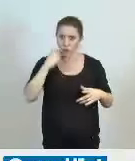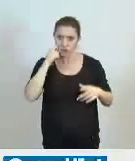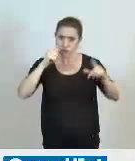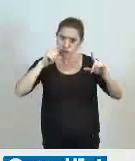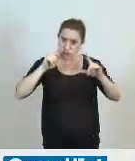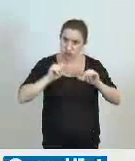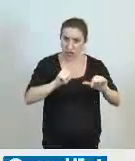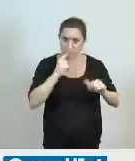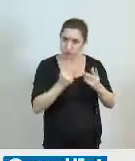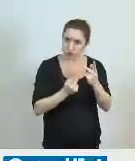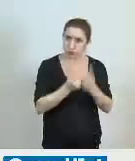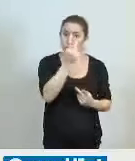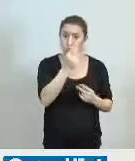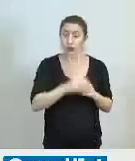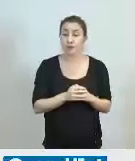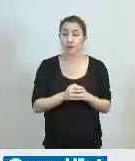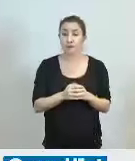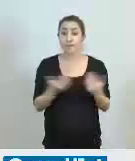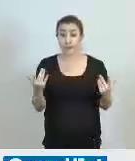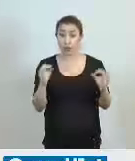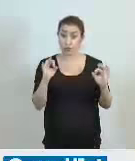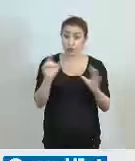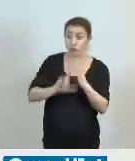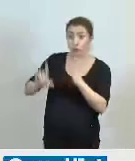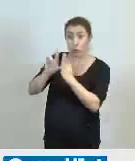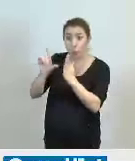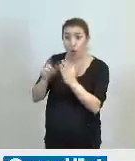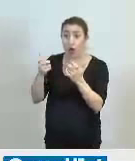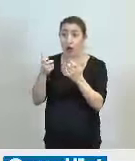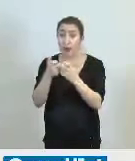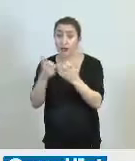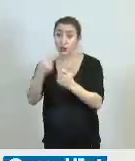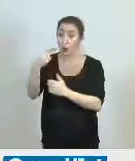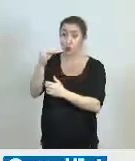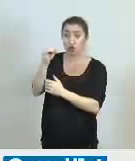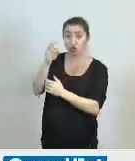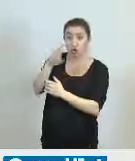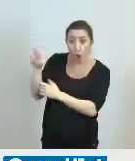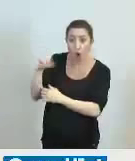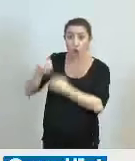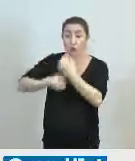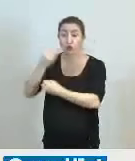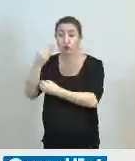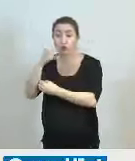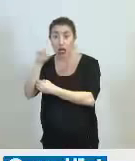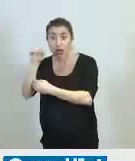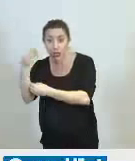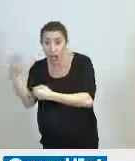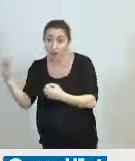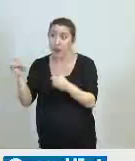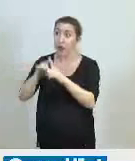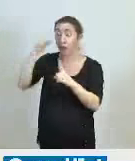nous allons permettre que ces lois, MAPTAM, NOTRe, ne soient plus des incantations, mais soient